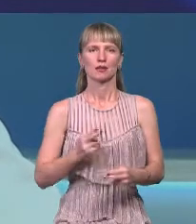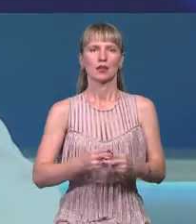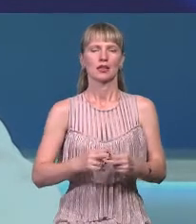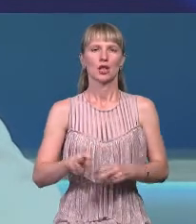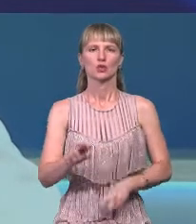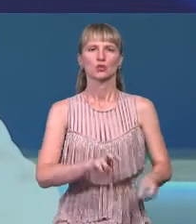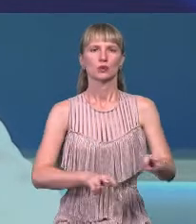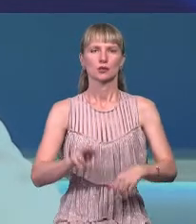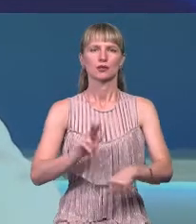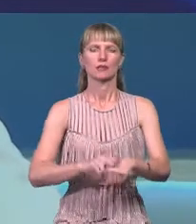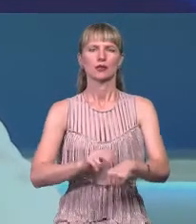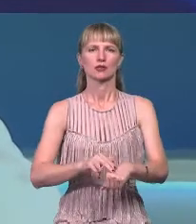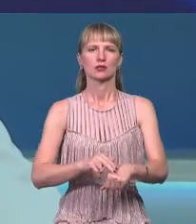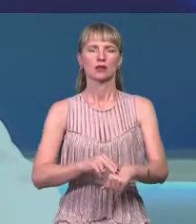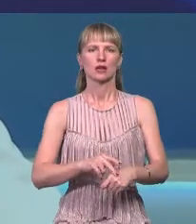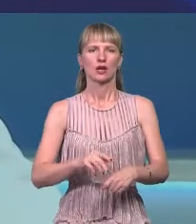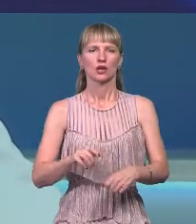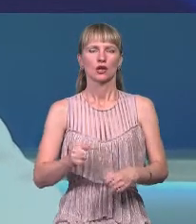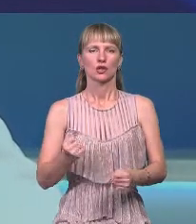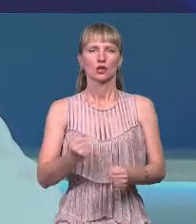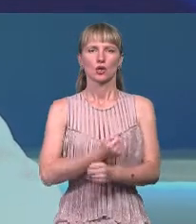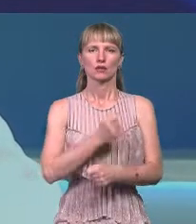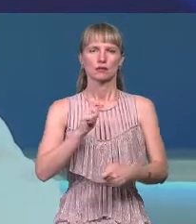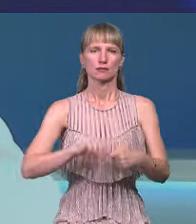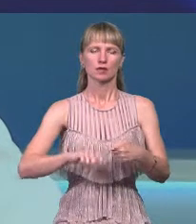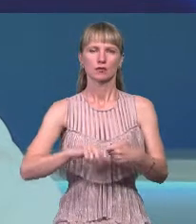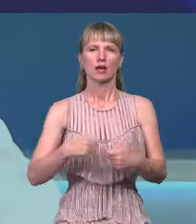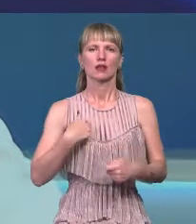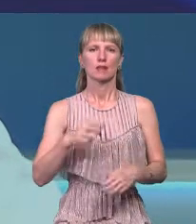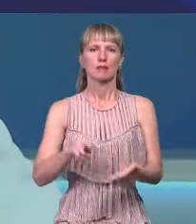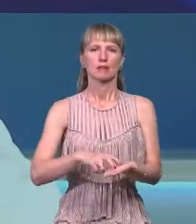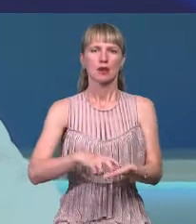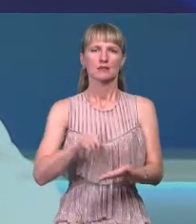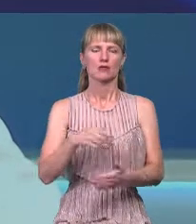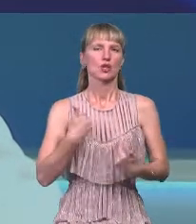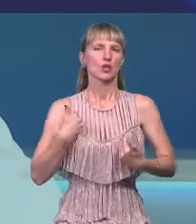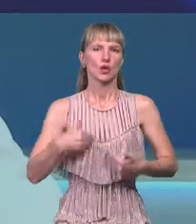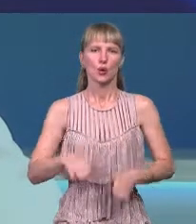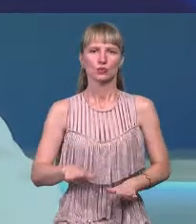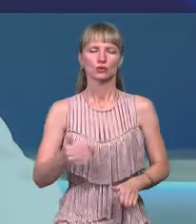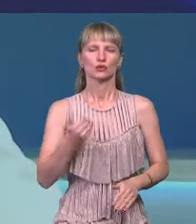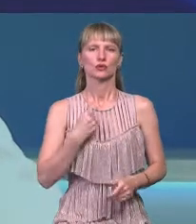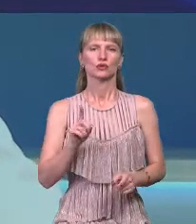поліція, тобто дуже жорстка процедура контролю, це дійсно так. Вони бояться, вони не хочуть, вони хочуть, це, щоб це